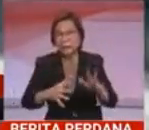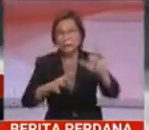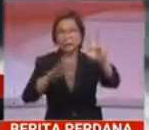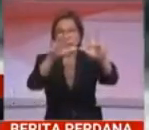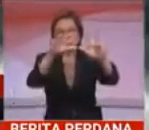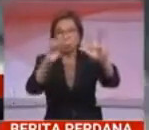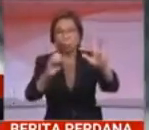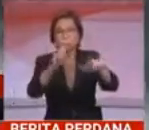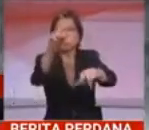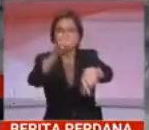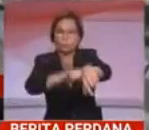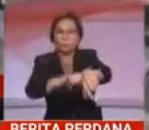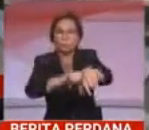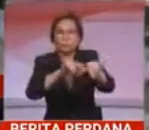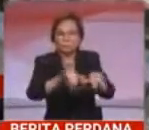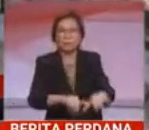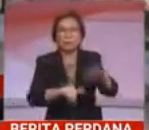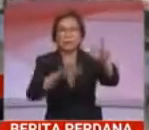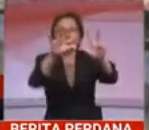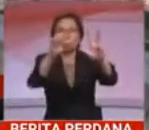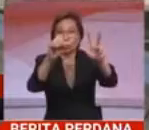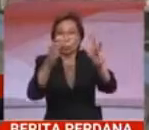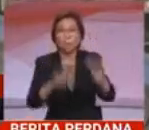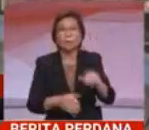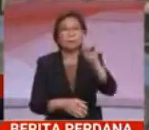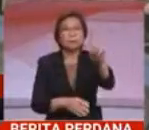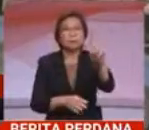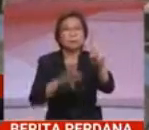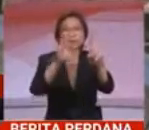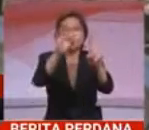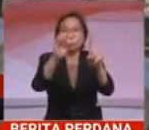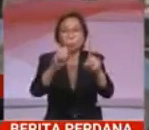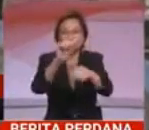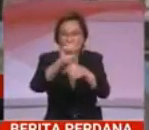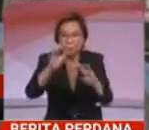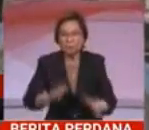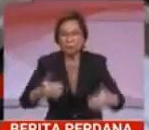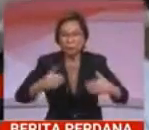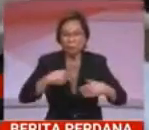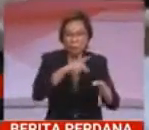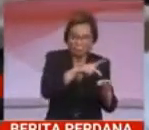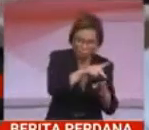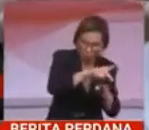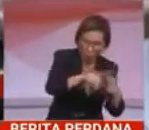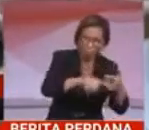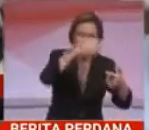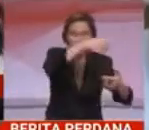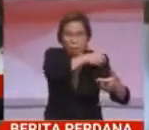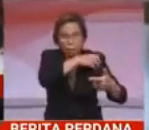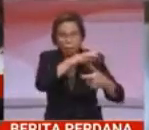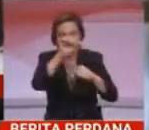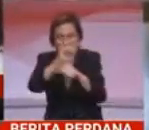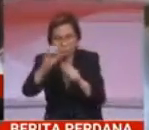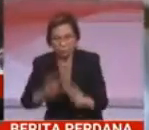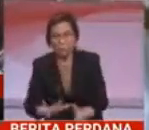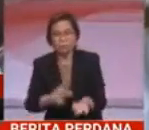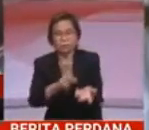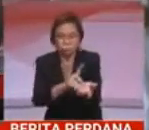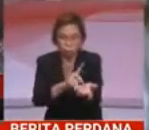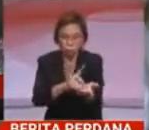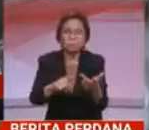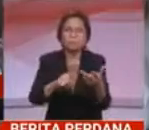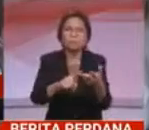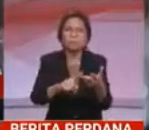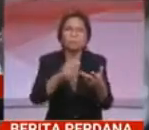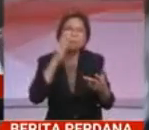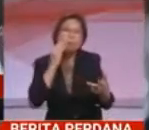pada satu-satu masa. Terdapat 190 petugas yang terdiri daripada pakar, pegawai dan kaki tangan perubatan